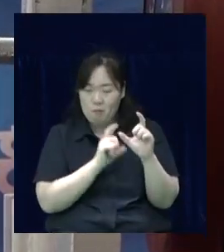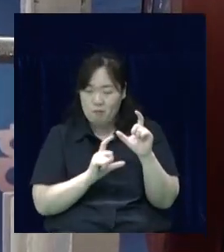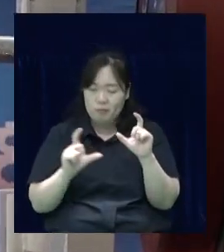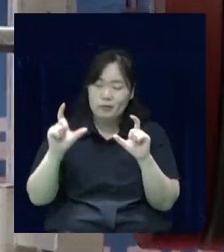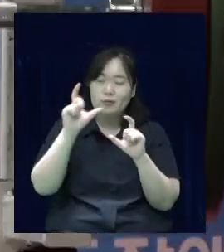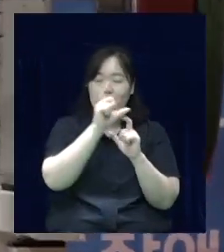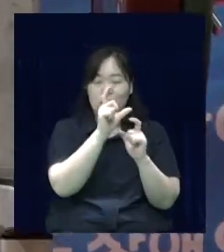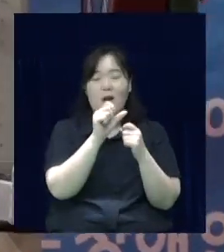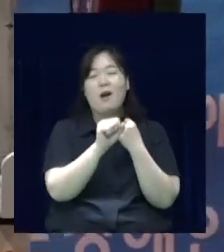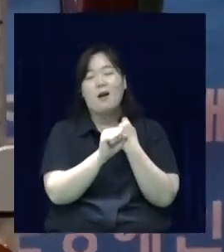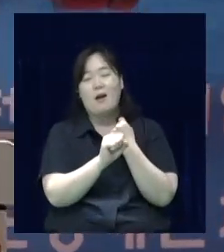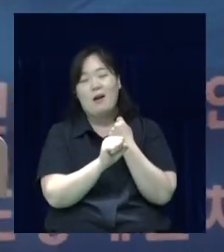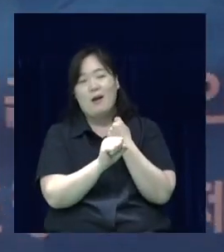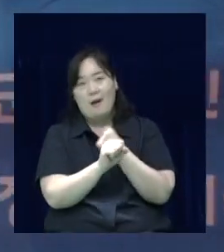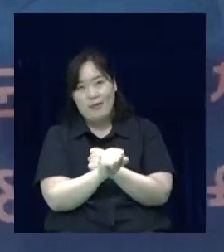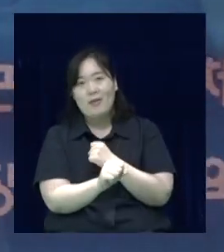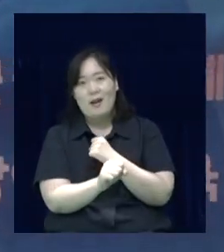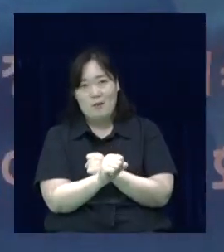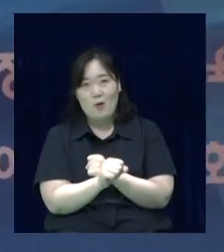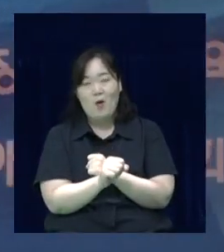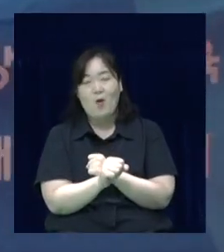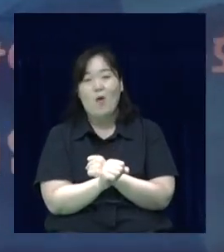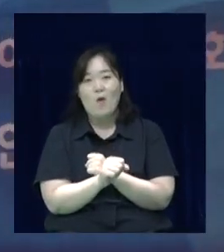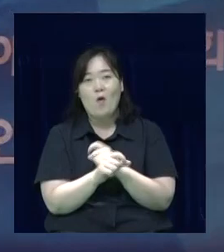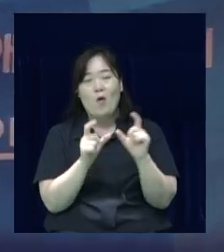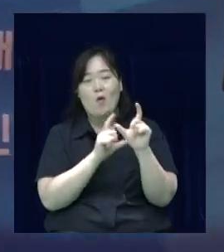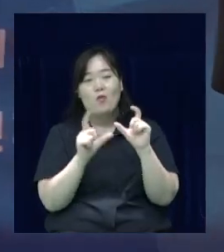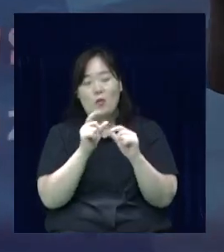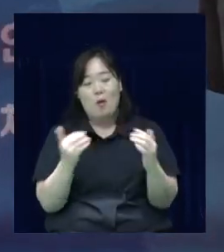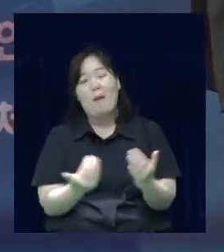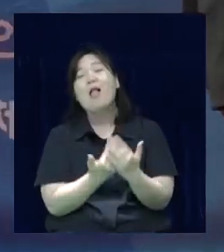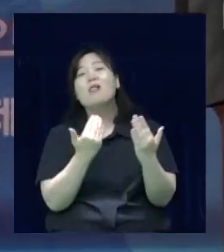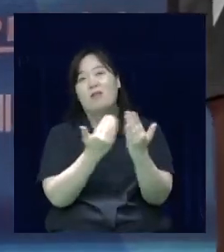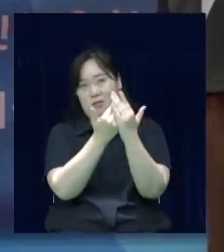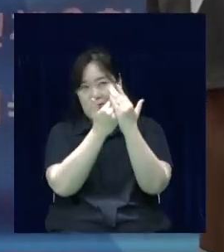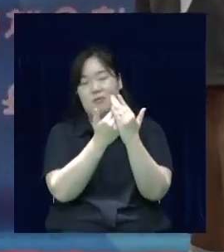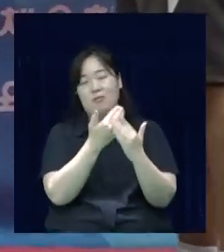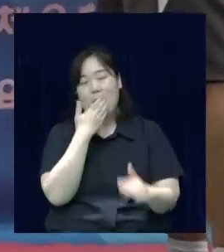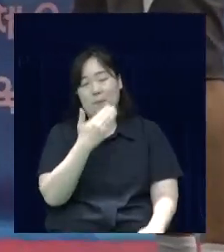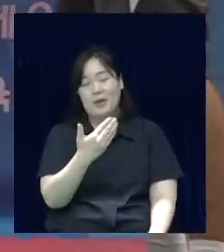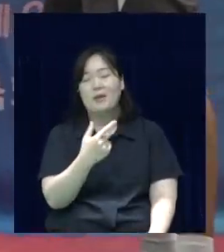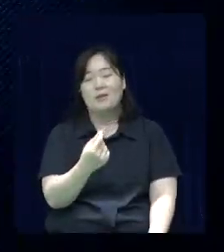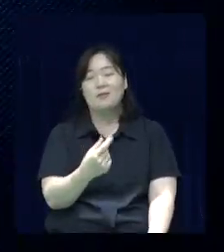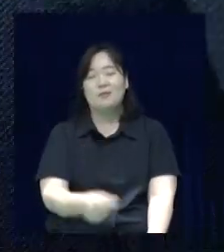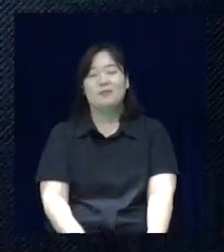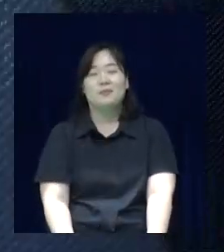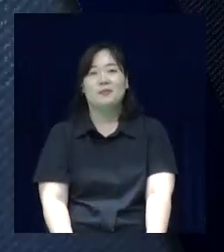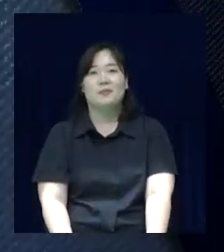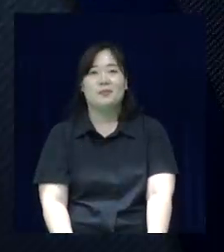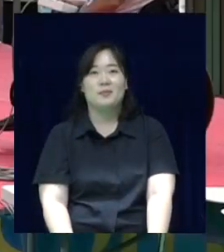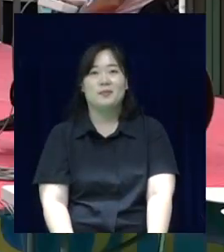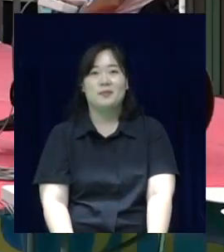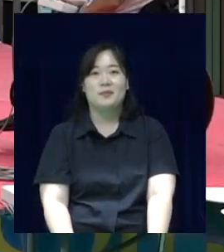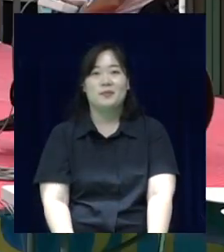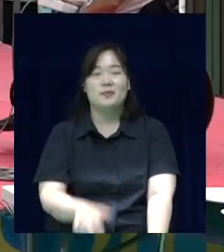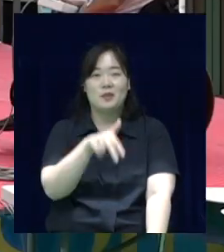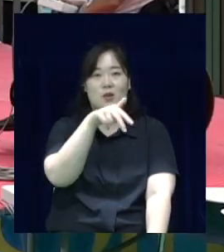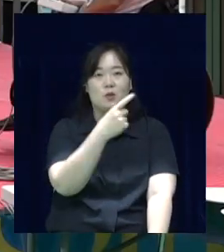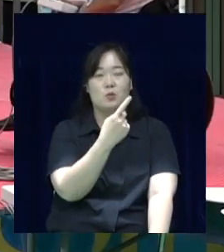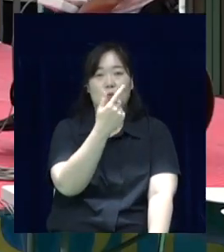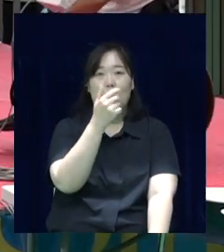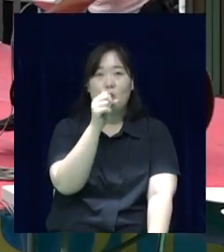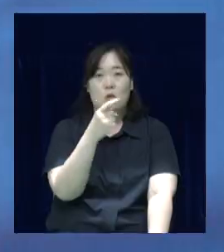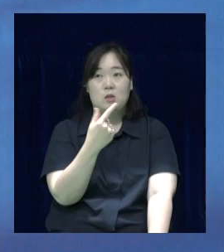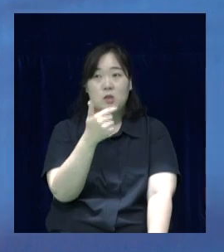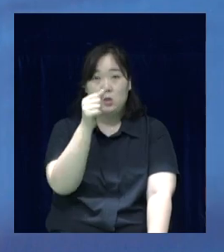선수 같이 뭔가 좀 더 유령을 부린다면은 더욱더 좋은 선수로 성장할 수 있을 것 같습니다. 조은호 선수 3차